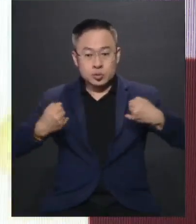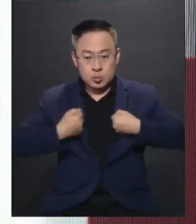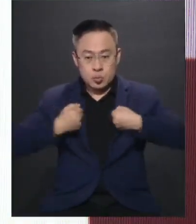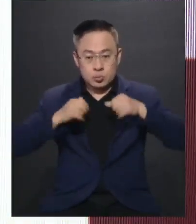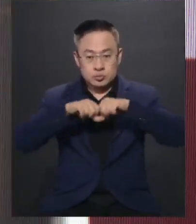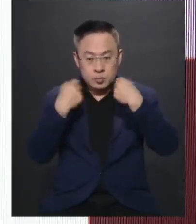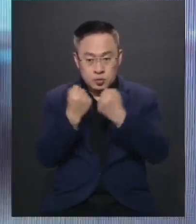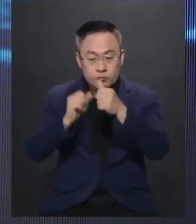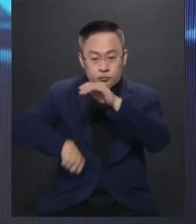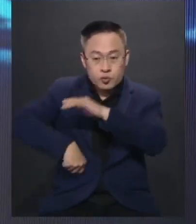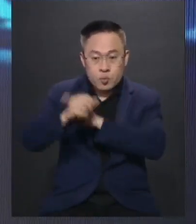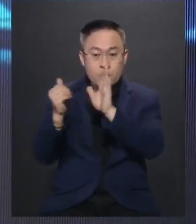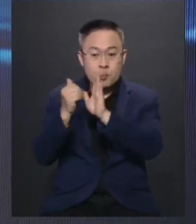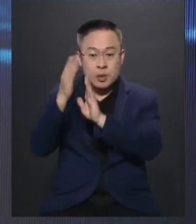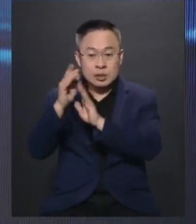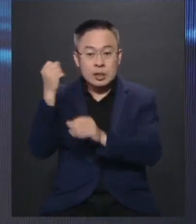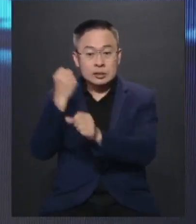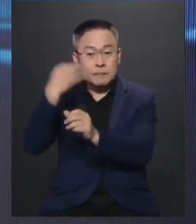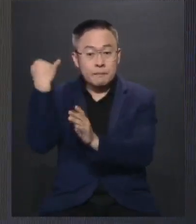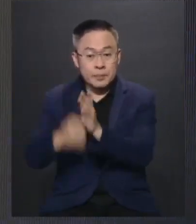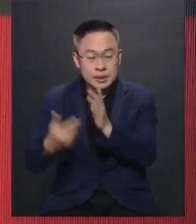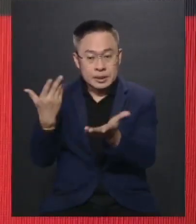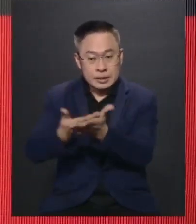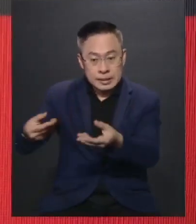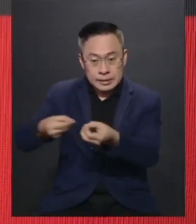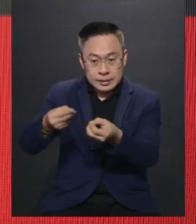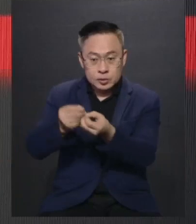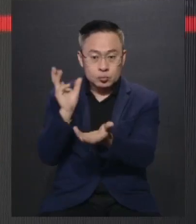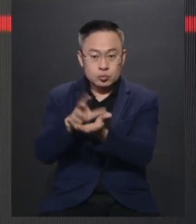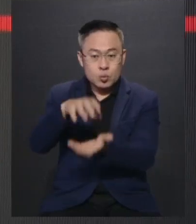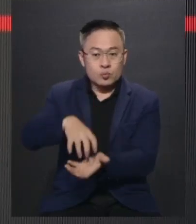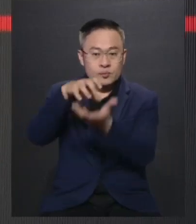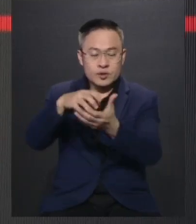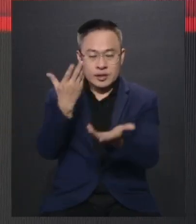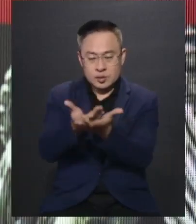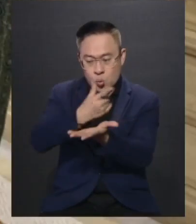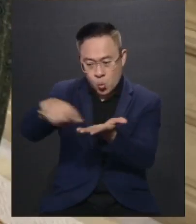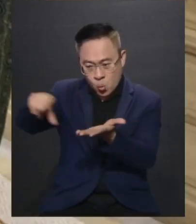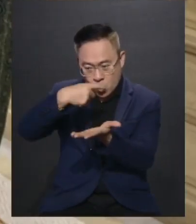ภาคเหนือคาดว่าจะพัวพันกับเรื่องพนันออนไลน์แต่ว่าเจ้าตัวยังให้การปฏิเสธครับ